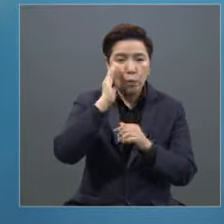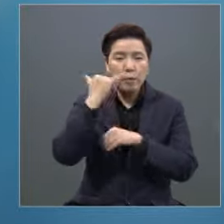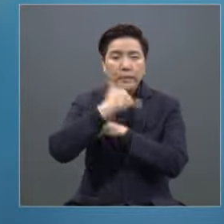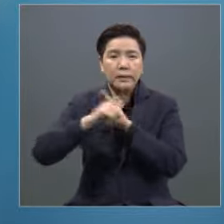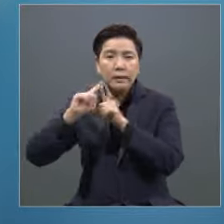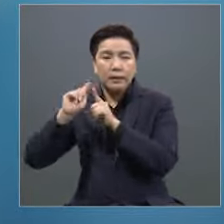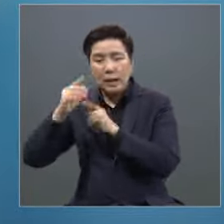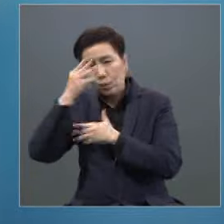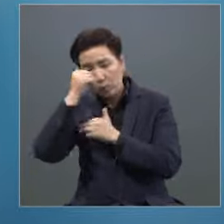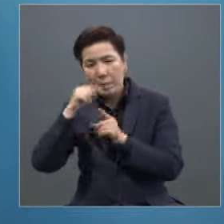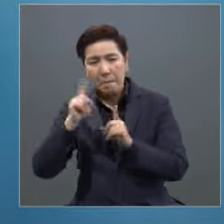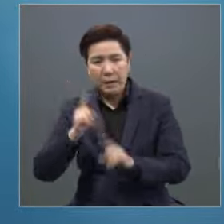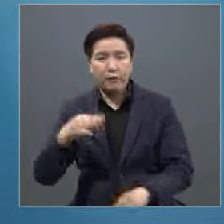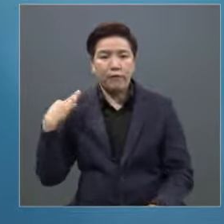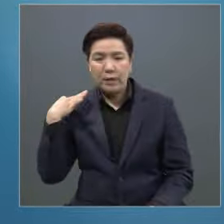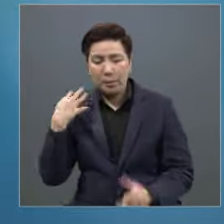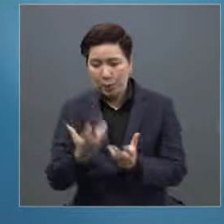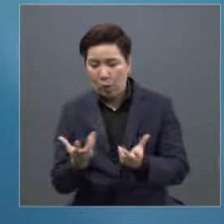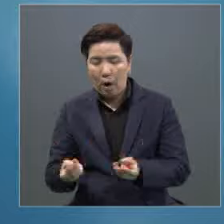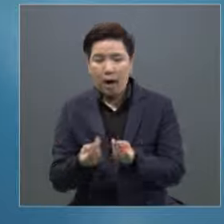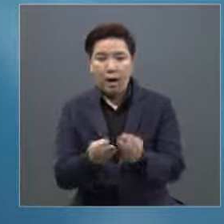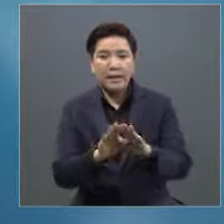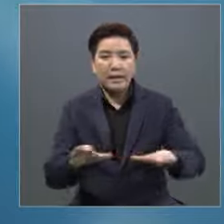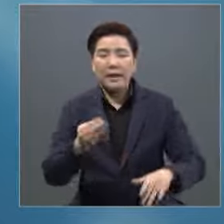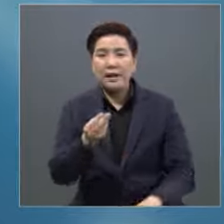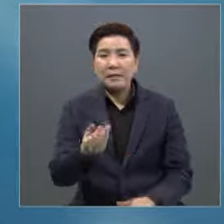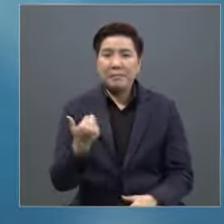าติรวมทั้งกลายเป็นแฟชั่นและของฝากสำหรับเด็กด้วย